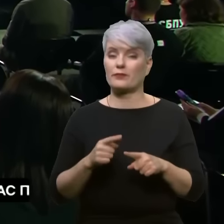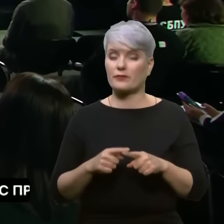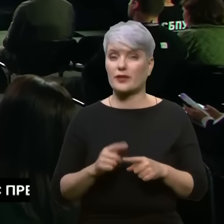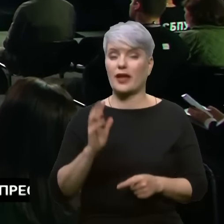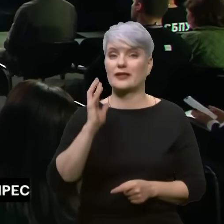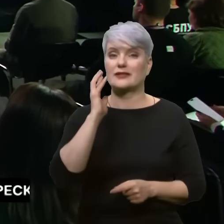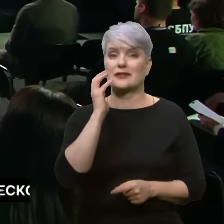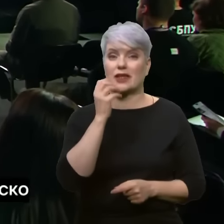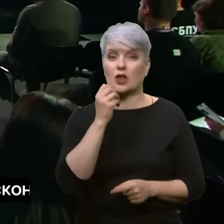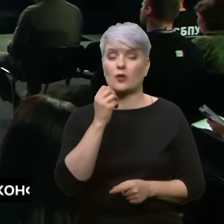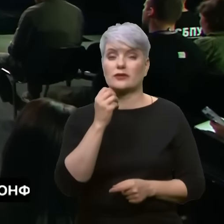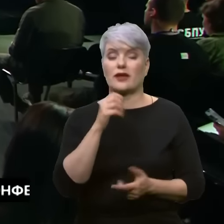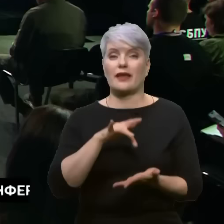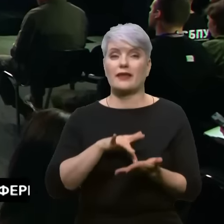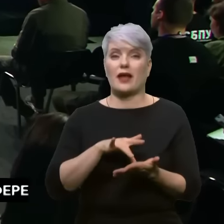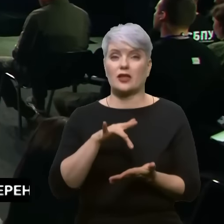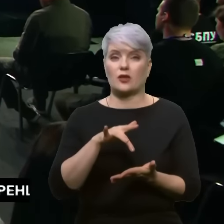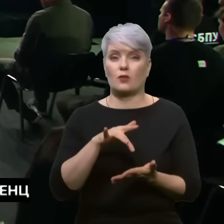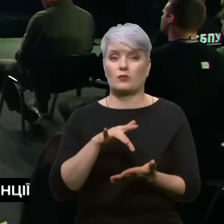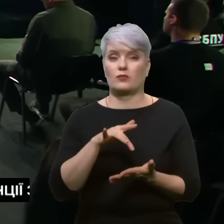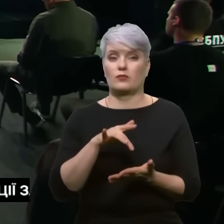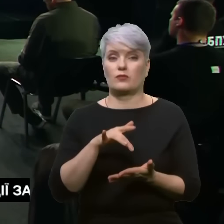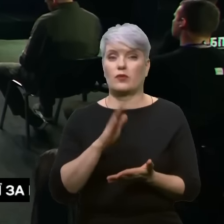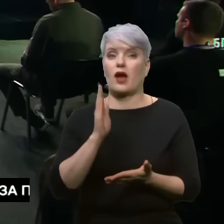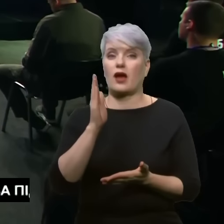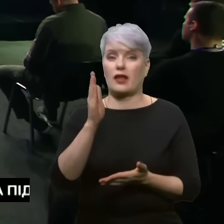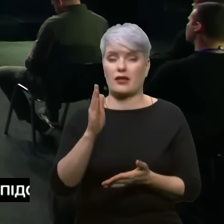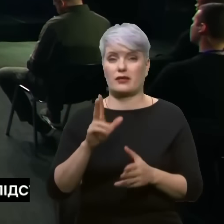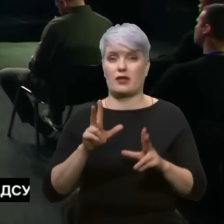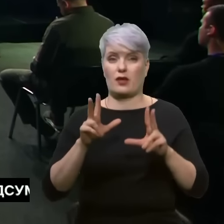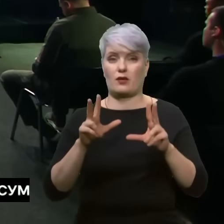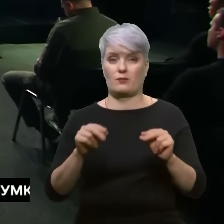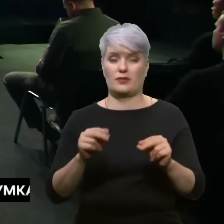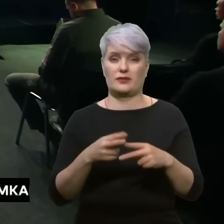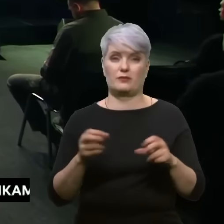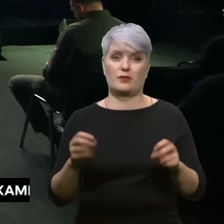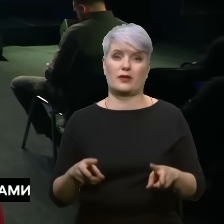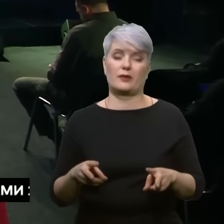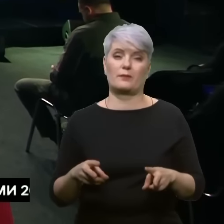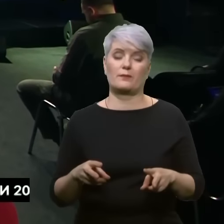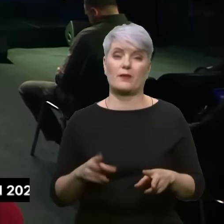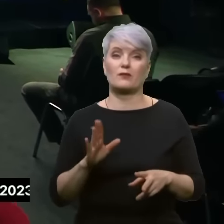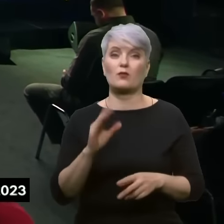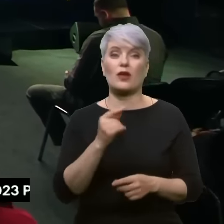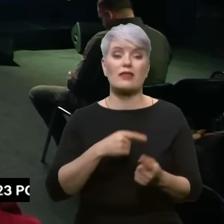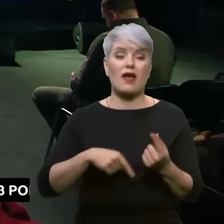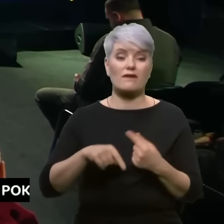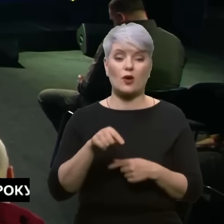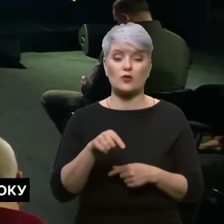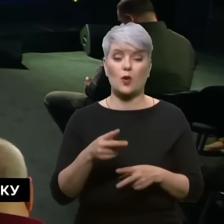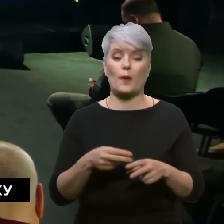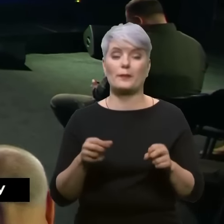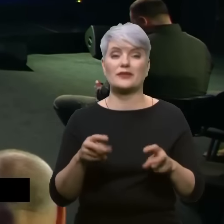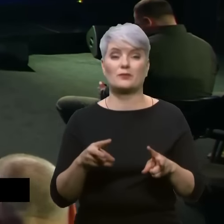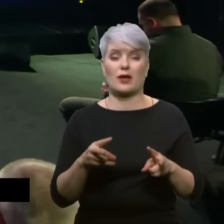серйозним ядром для гарантій безпеки, тому що все це буде навколо цього безпекового елементу.